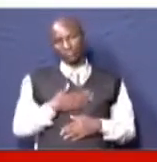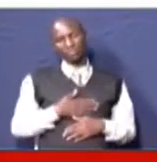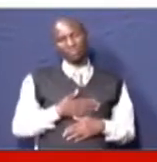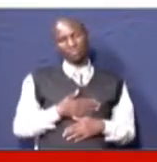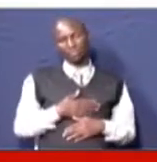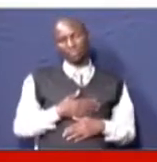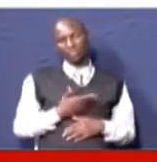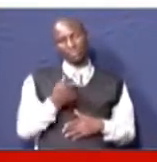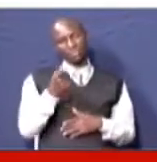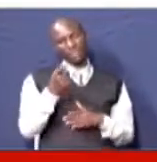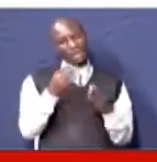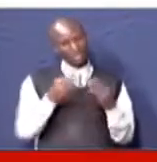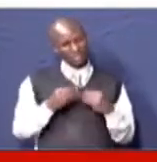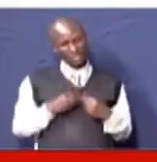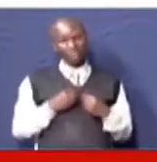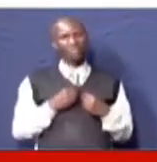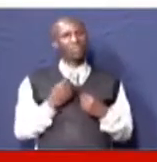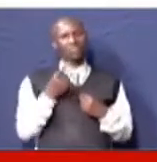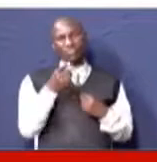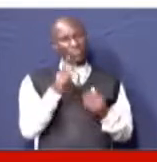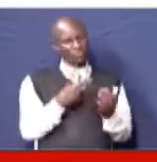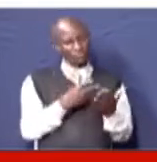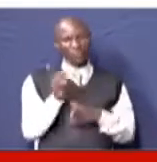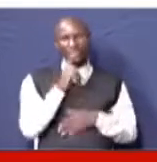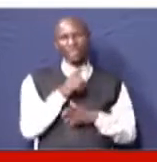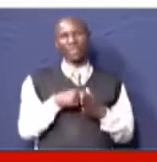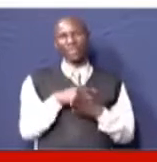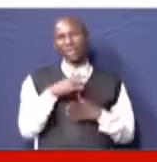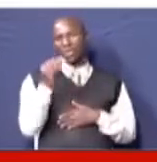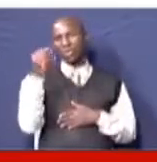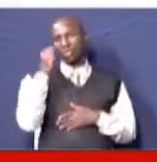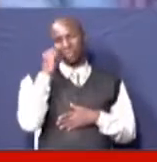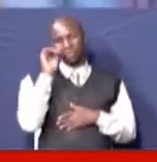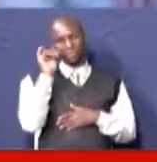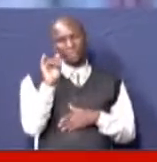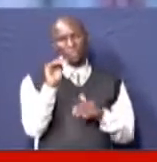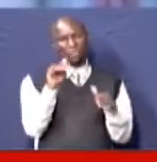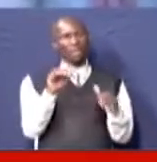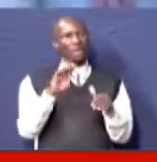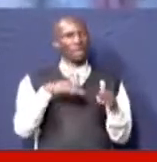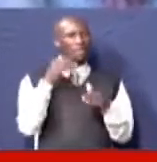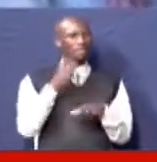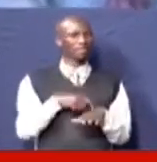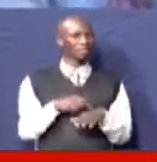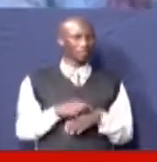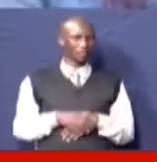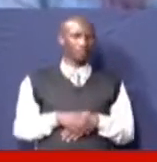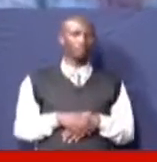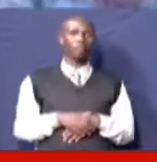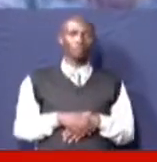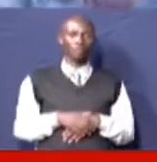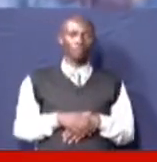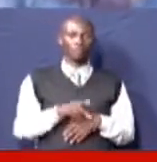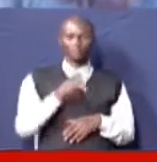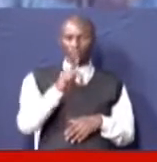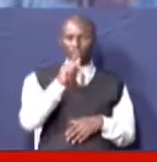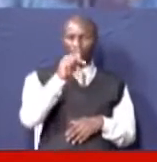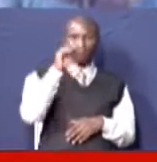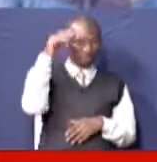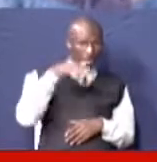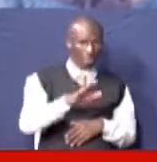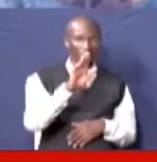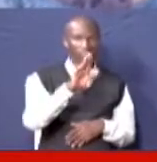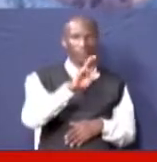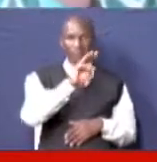kuomba mkubali kwamba umeshindwa na uende nyumbani ungojee siku nyingine. Na kemo mbunge wa Kangundo na ula ingine we